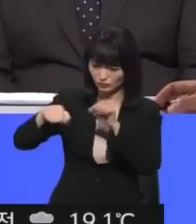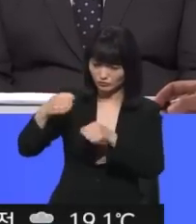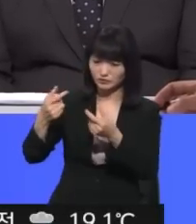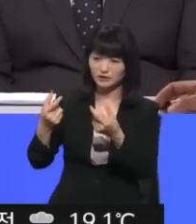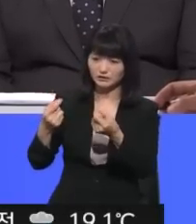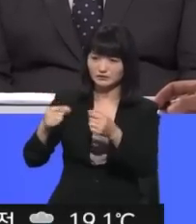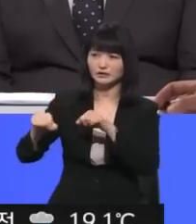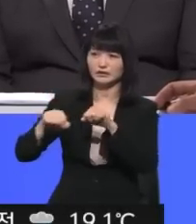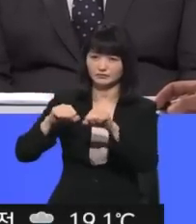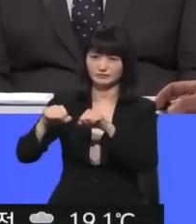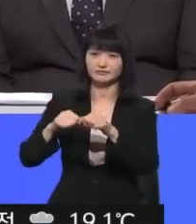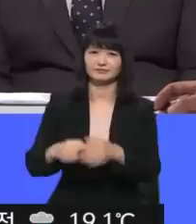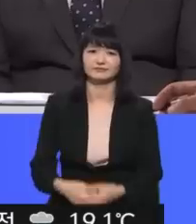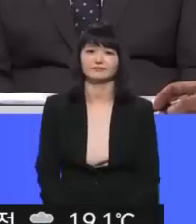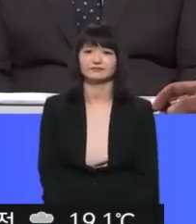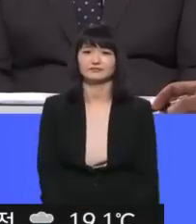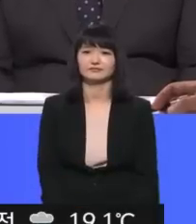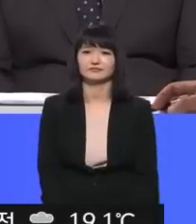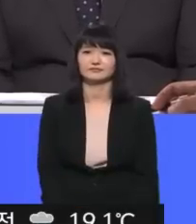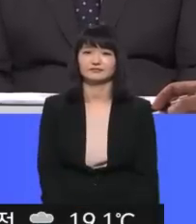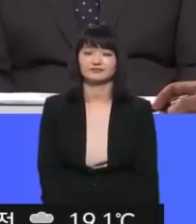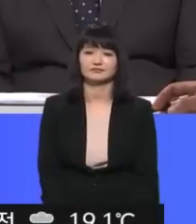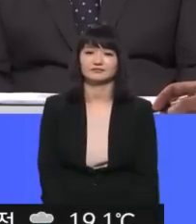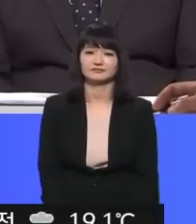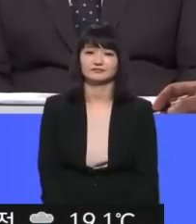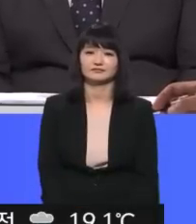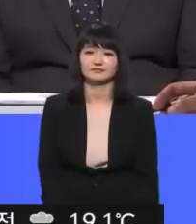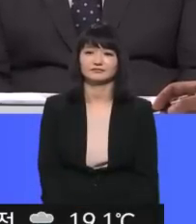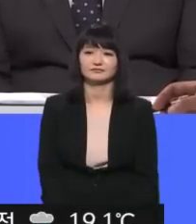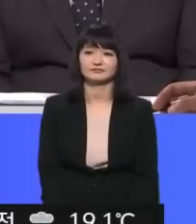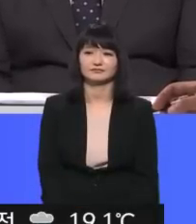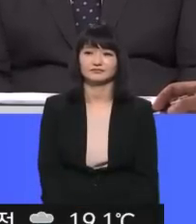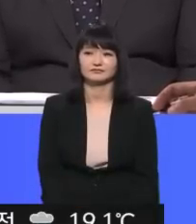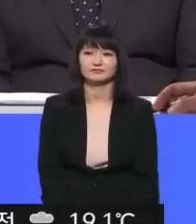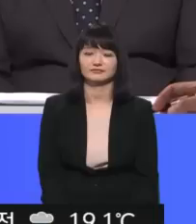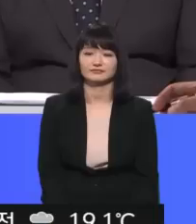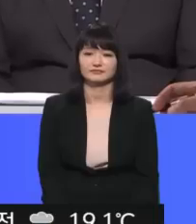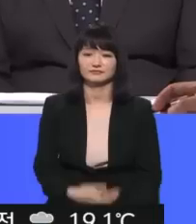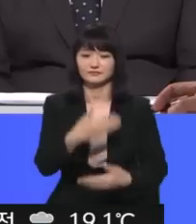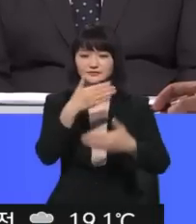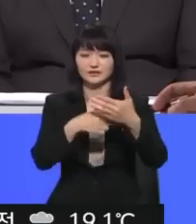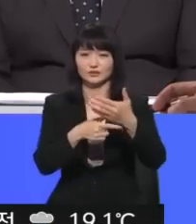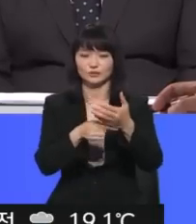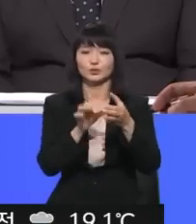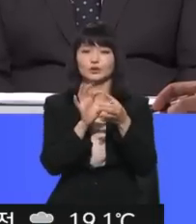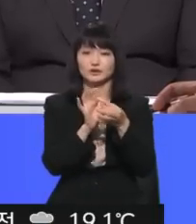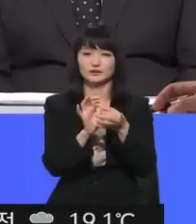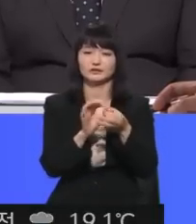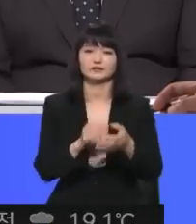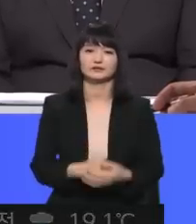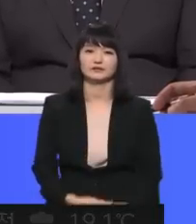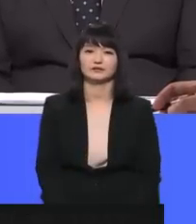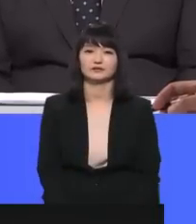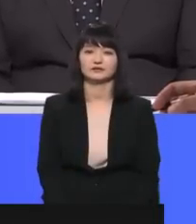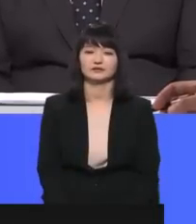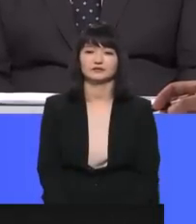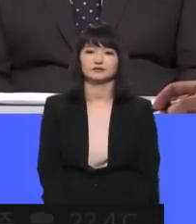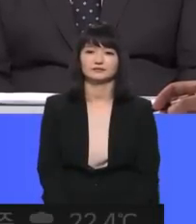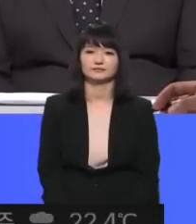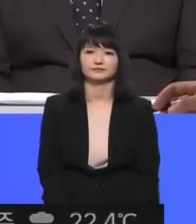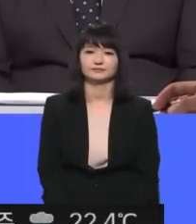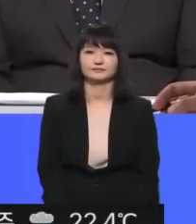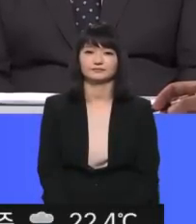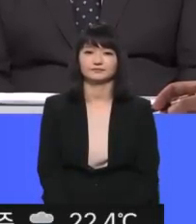타 생물이 좀 더 넓은 개념 이긴 합니다 그 다음에 영어 티켓 관련되서 17 천사님